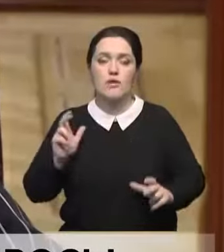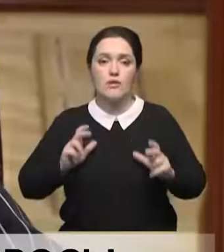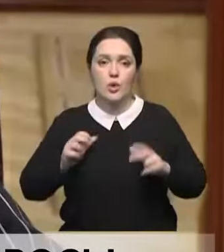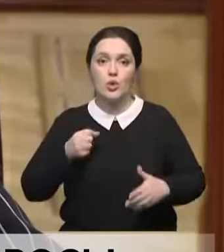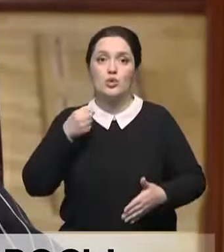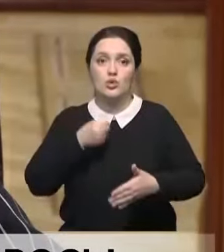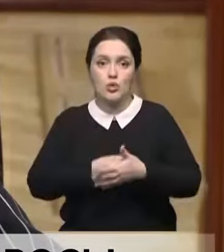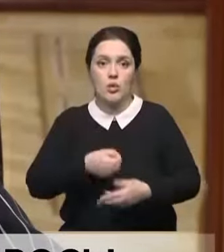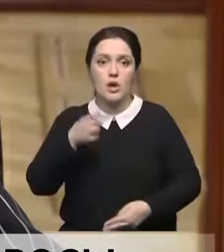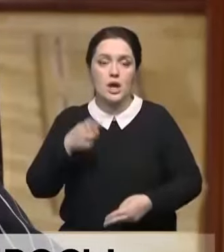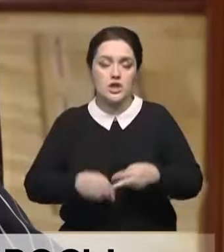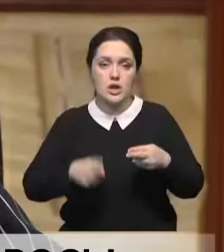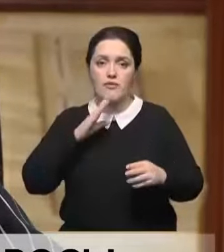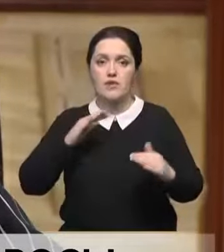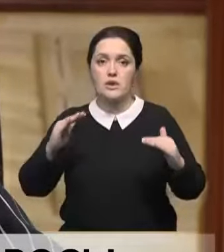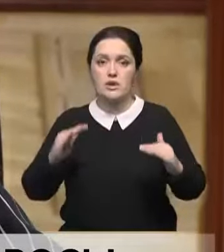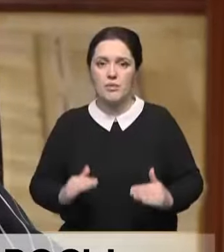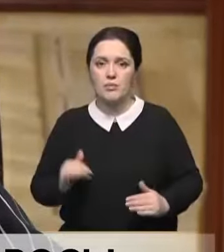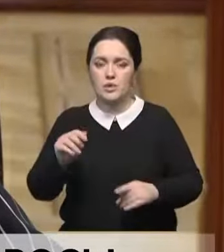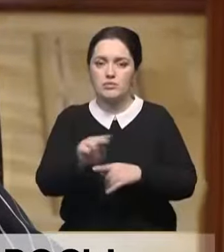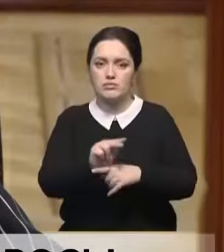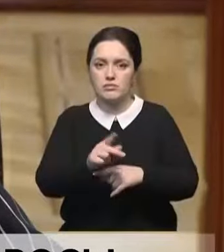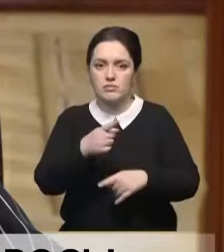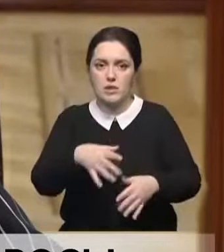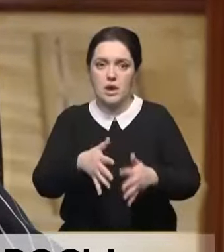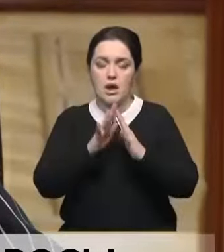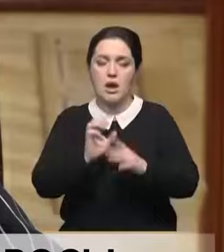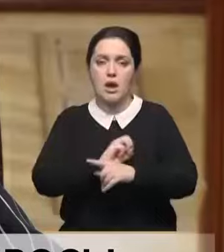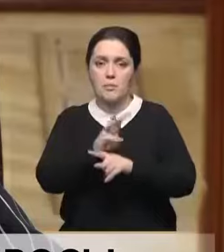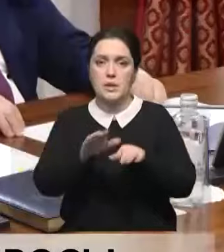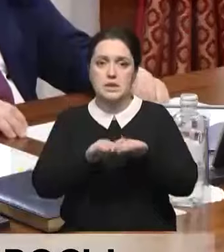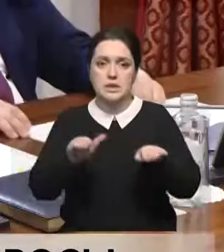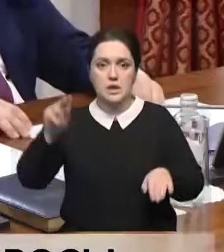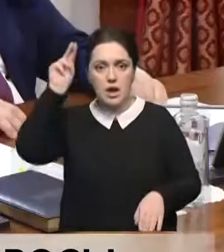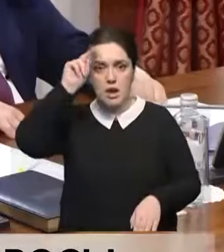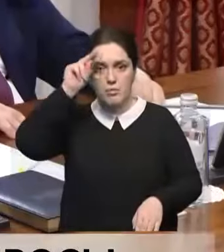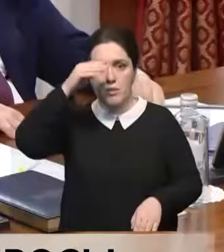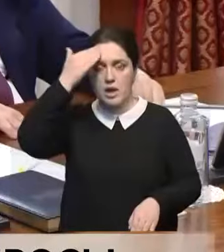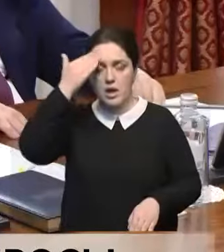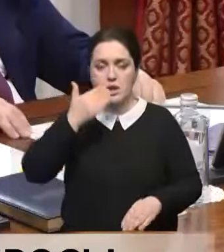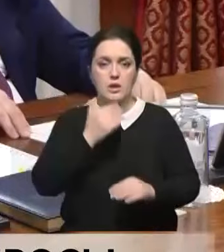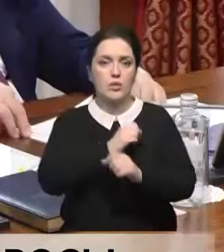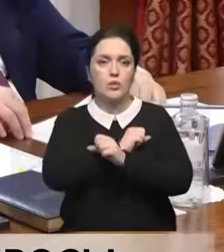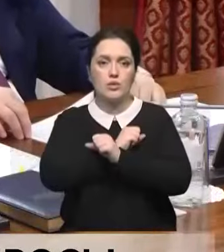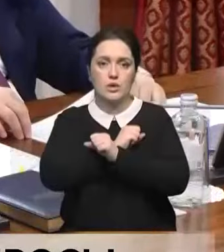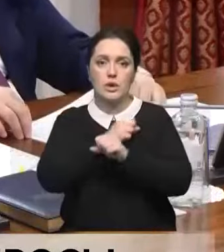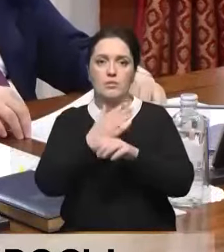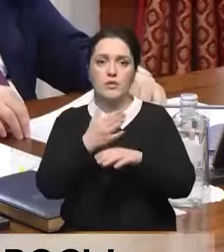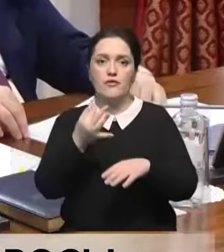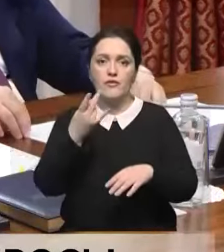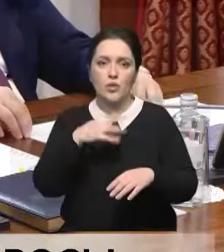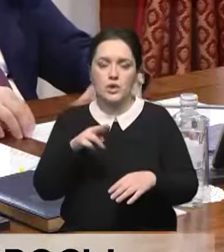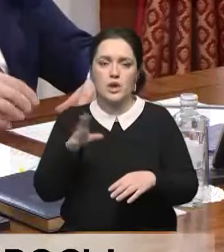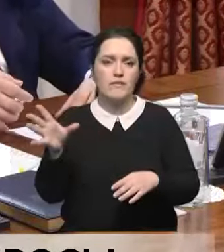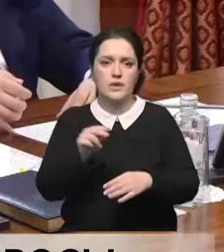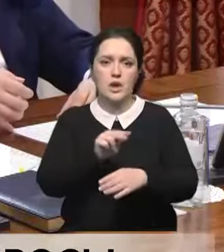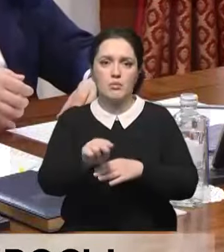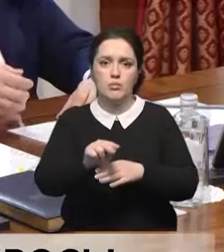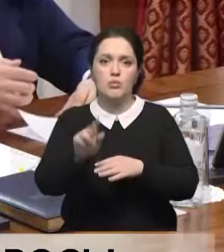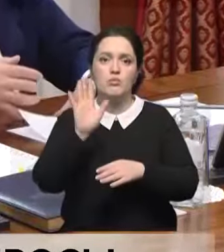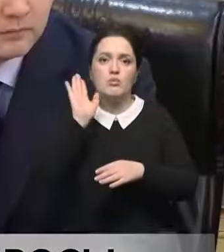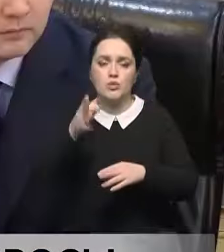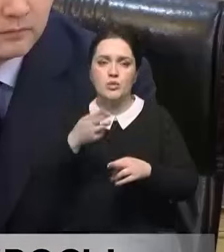окончания паводков и завершения восстановительных работ обеспечить детей обучением, летним отдыхом. В рамках фонда «Всеобучие» все дети будут